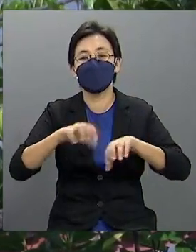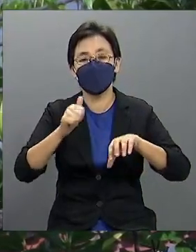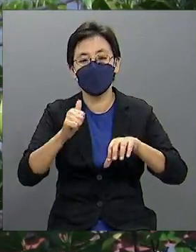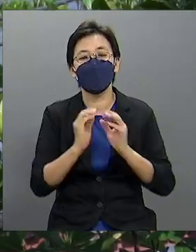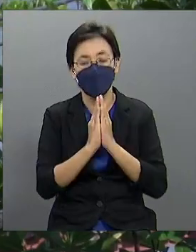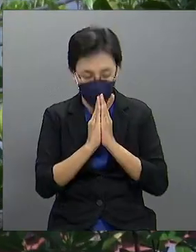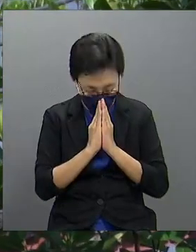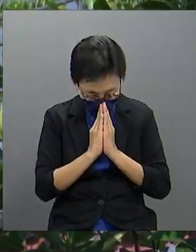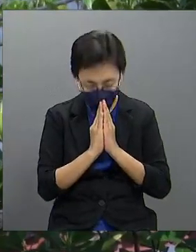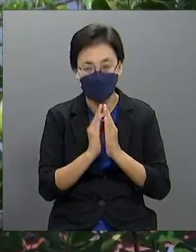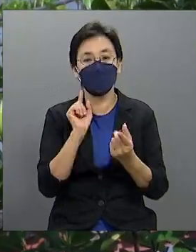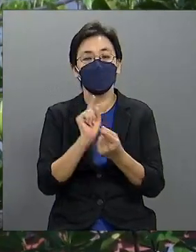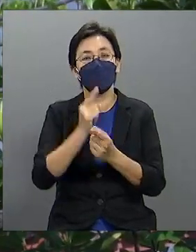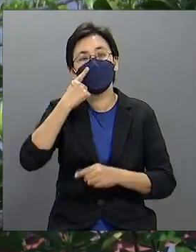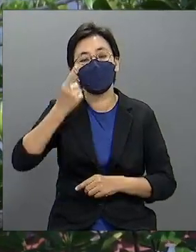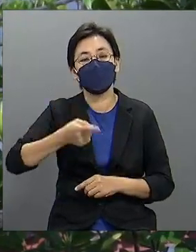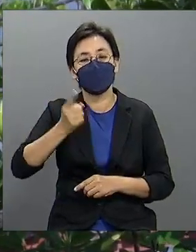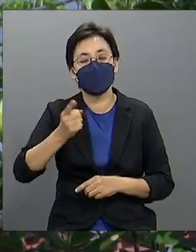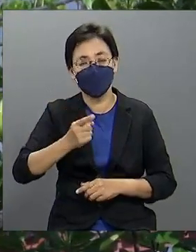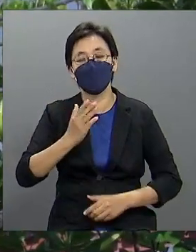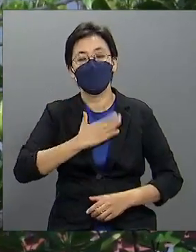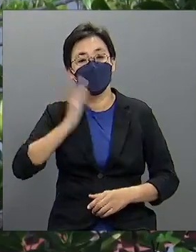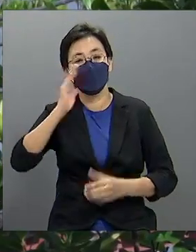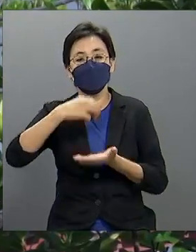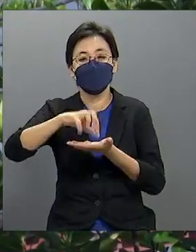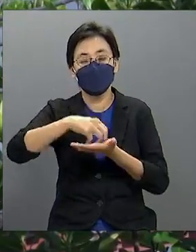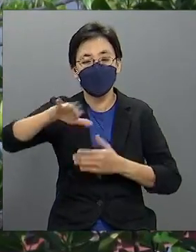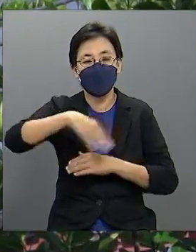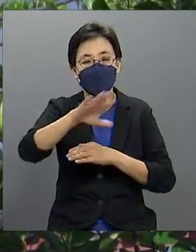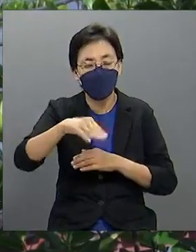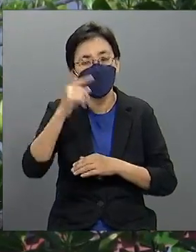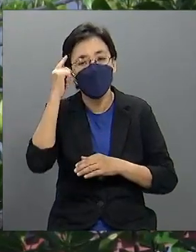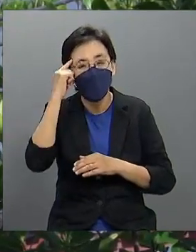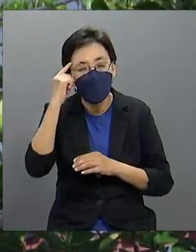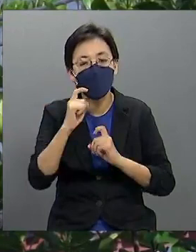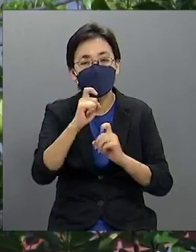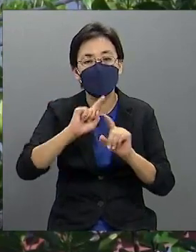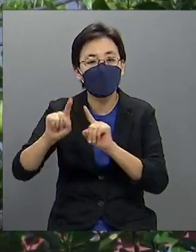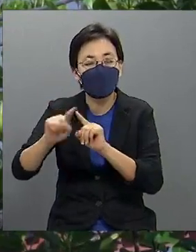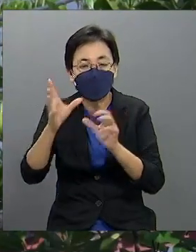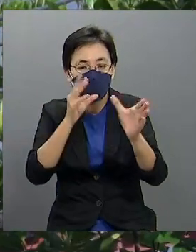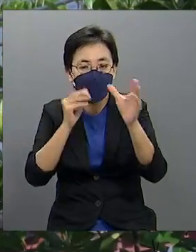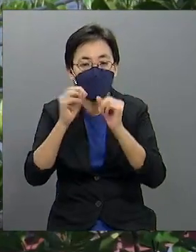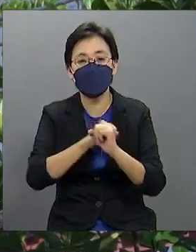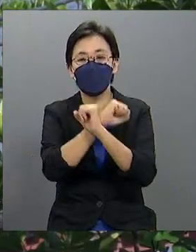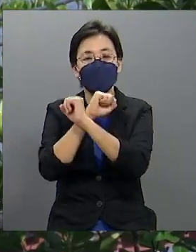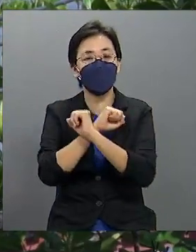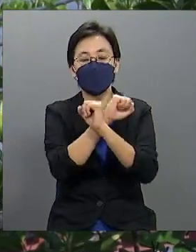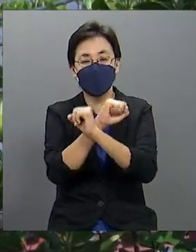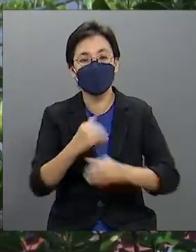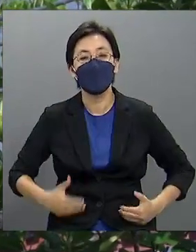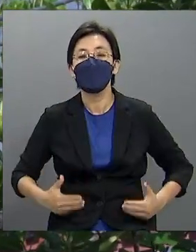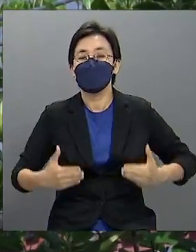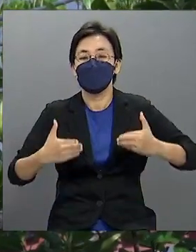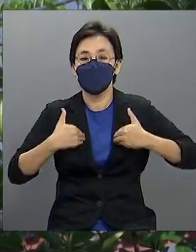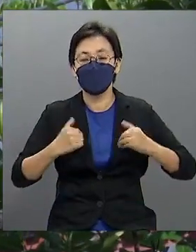ยนะคะกัปเป้พักขนัดในรายการรู้สู้ไยรายการทจะส้องการตนักรู้เพื่ออยู่อย่างตลอดไยค